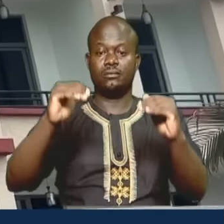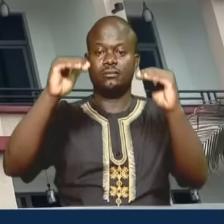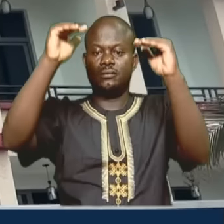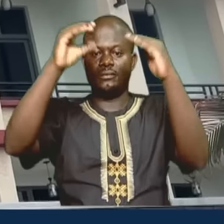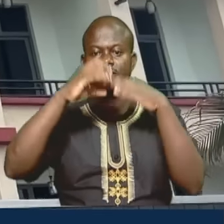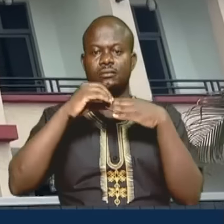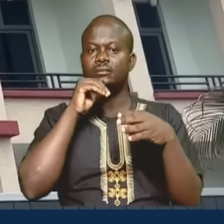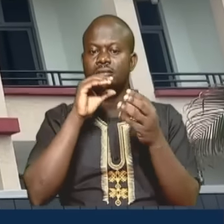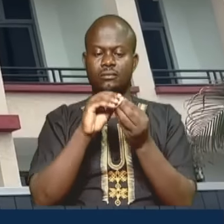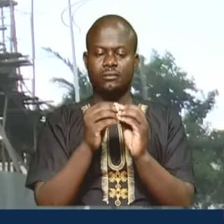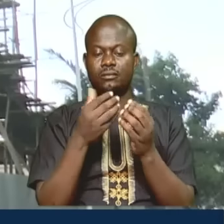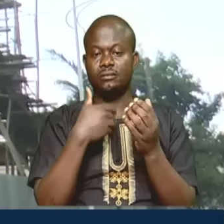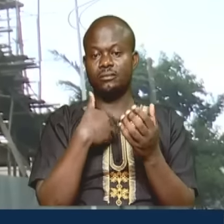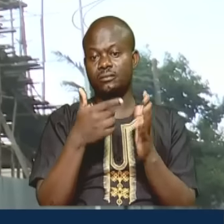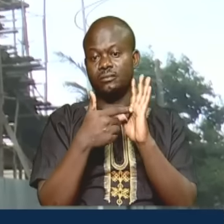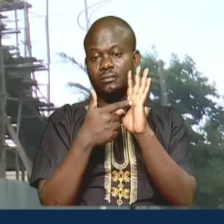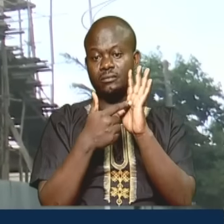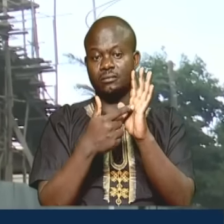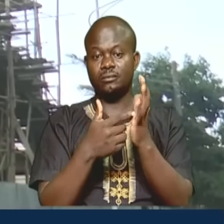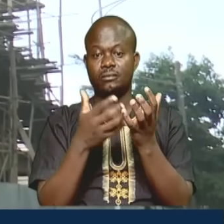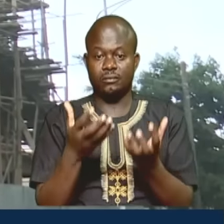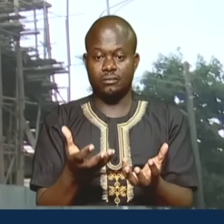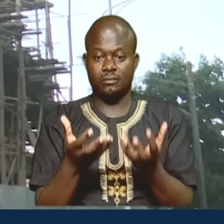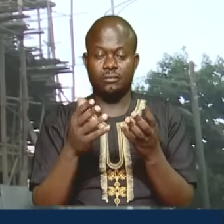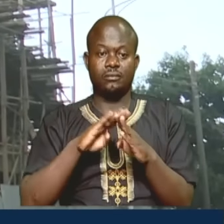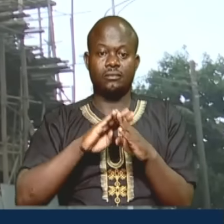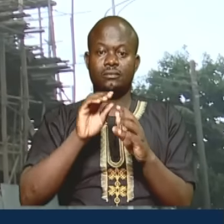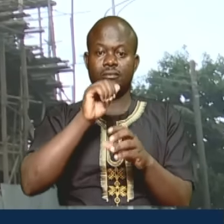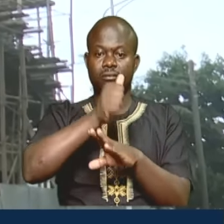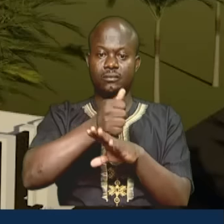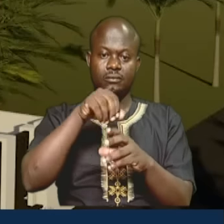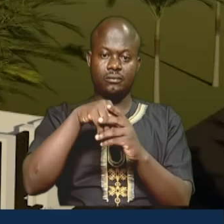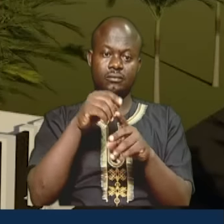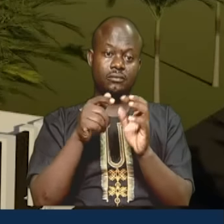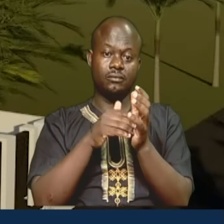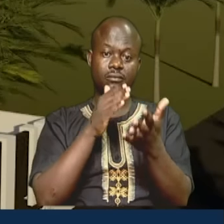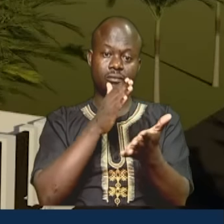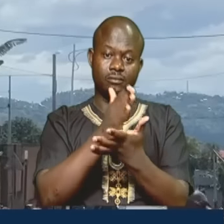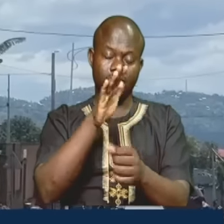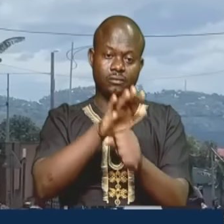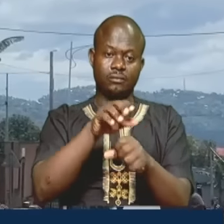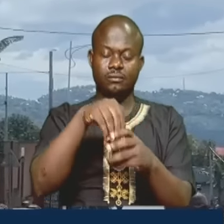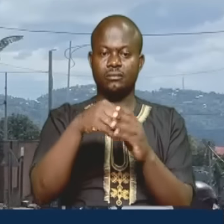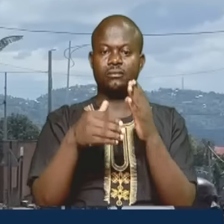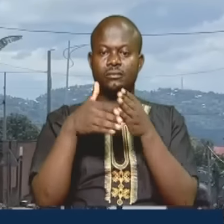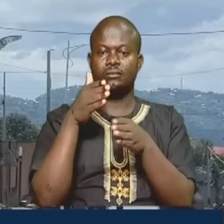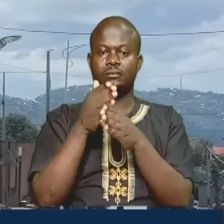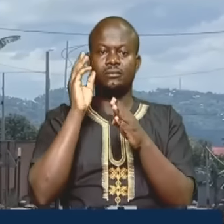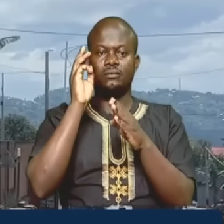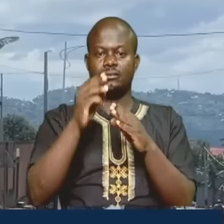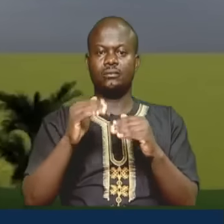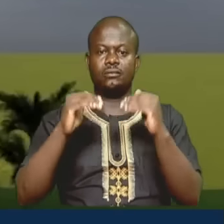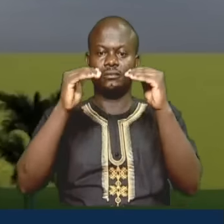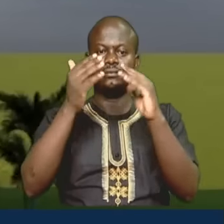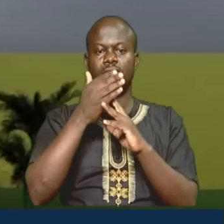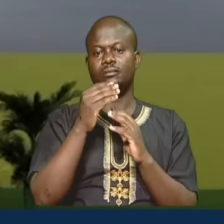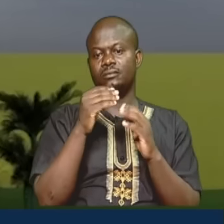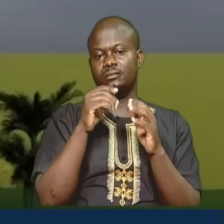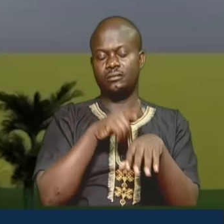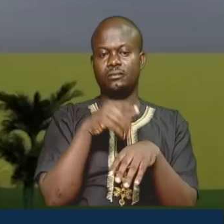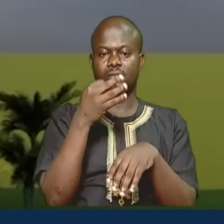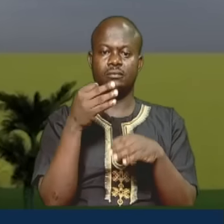mibare bufite igaragaza ingano y'ishoramari ryashyizwemo gusa ukuri guhari inyinshi muri izo nyubako zizaba zigeretse hagati y'inshuro